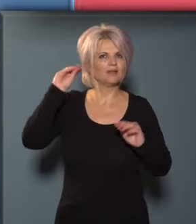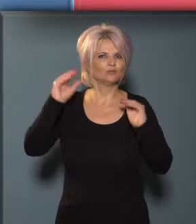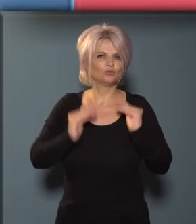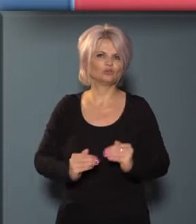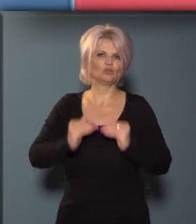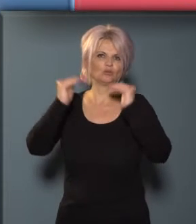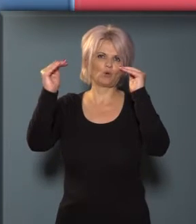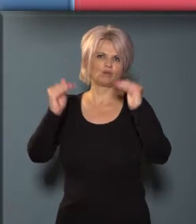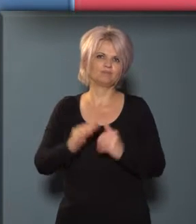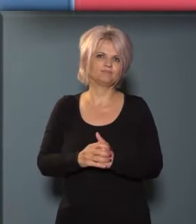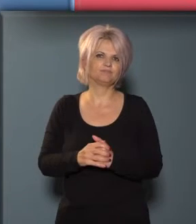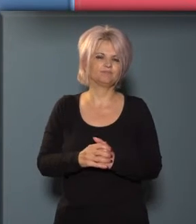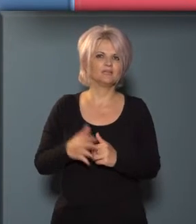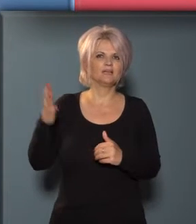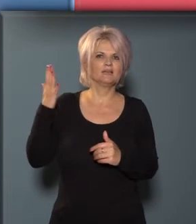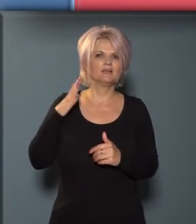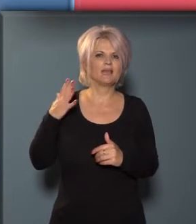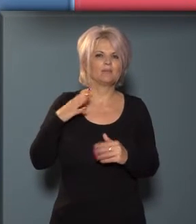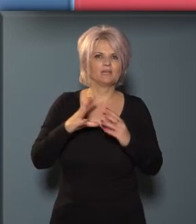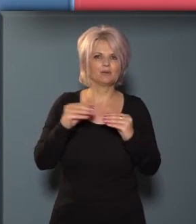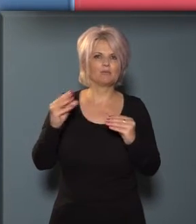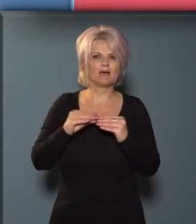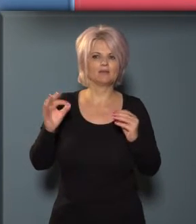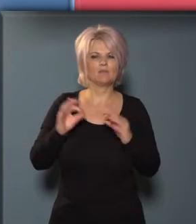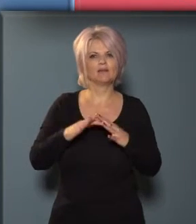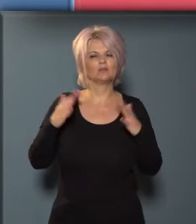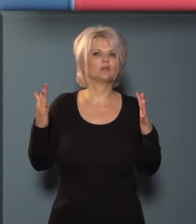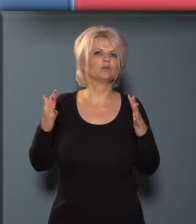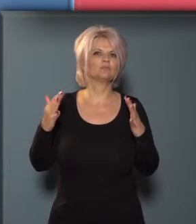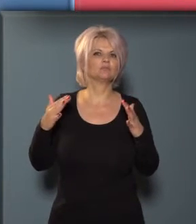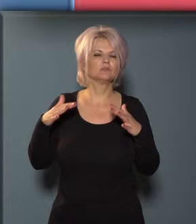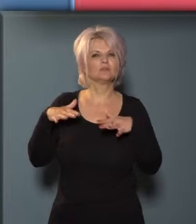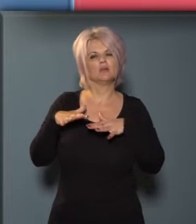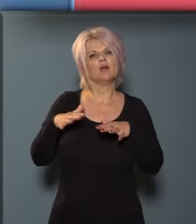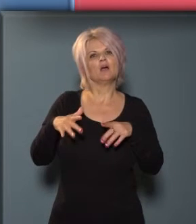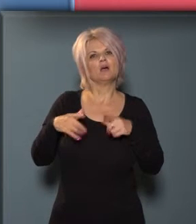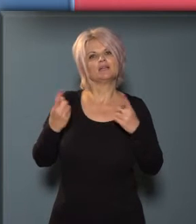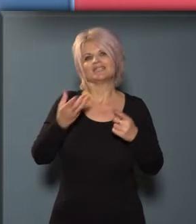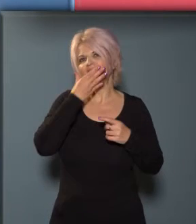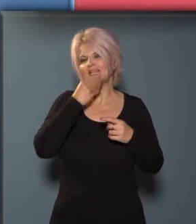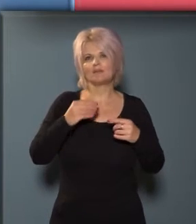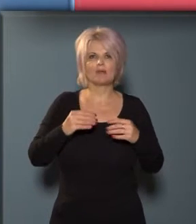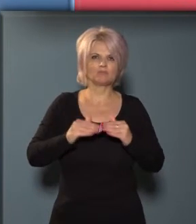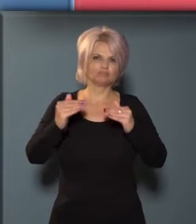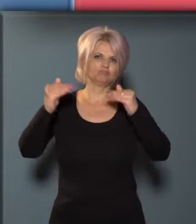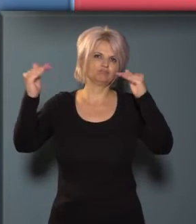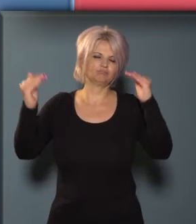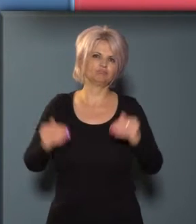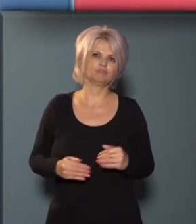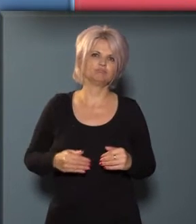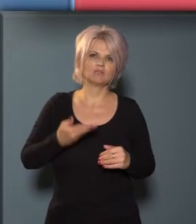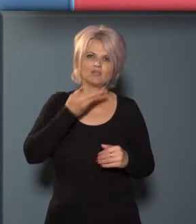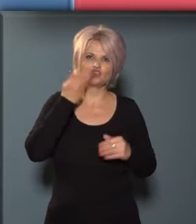növekedés van. Nem régen volt Romániában egy nagyobb akvizíciónk, amelyik ugyanúgy nagyon szépen növekszik, de elmondható